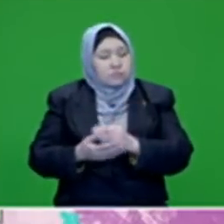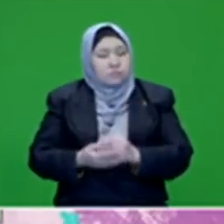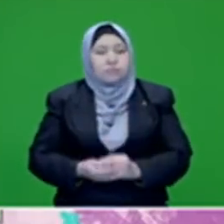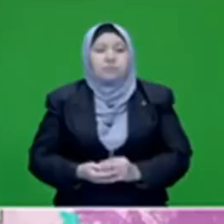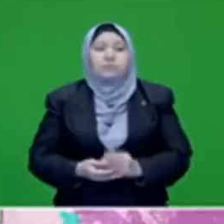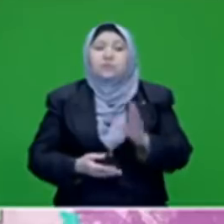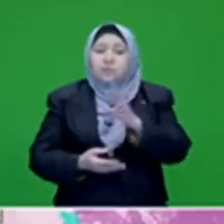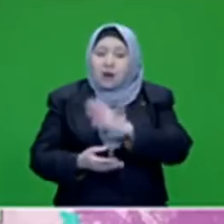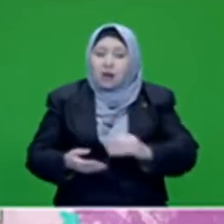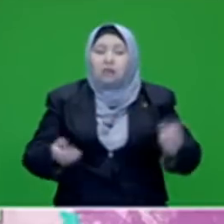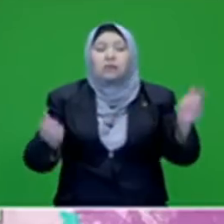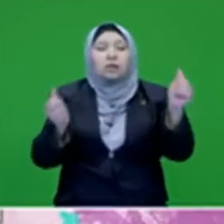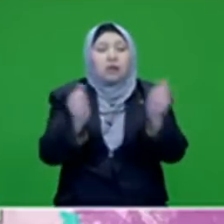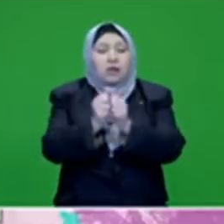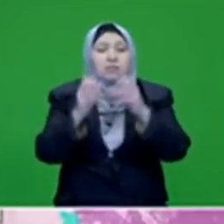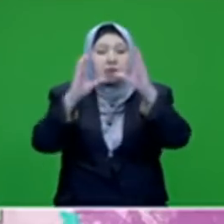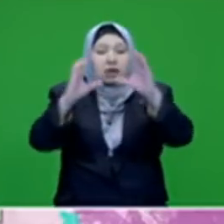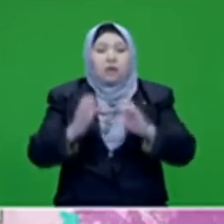أو